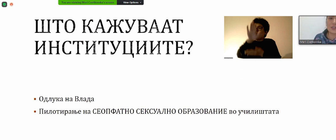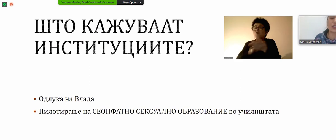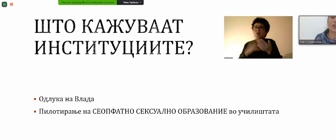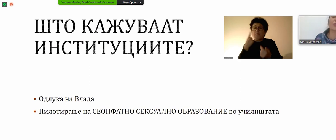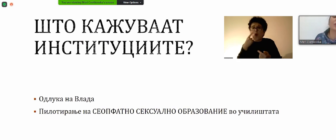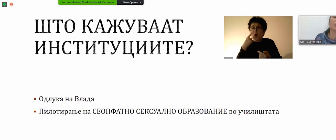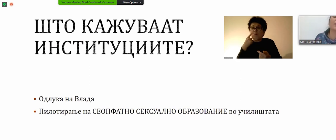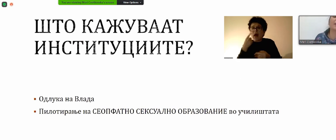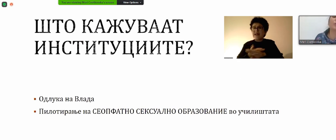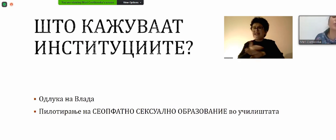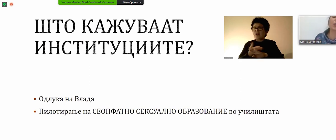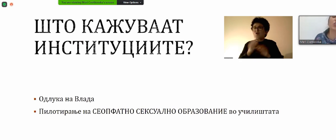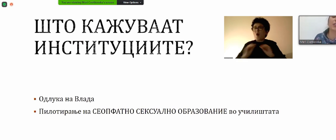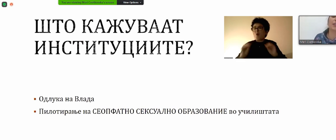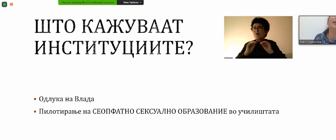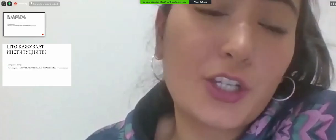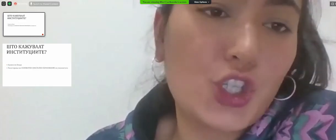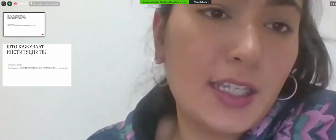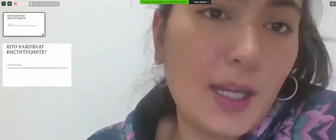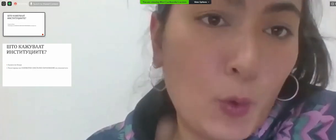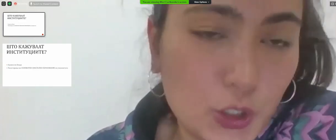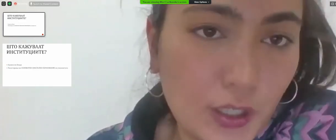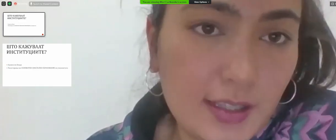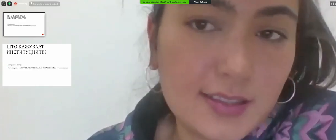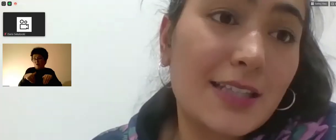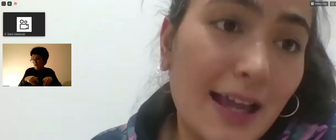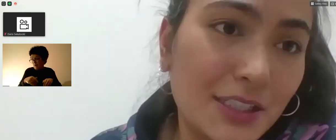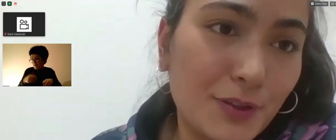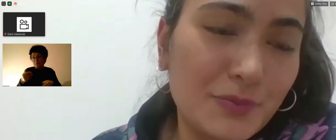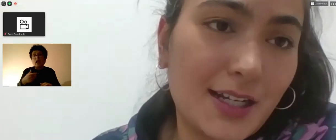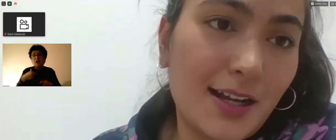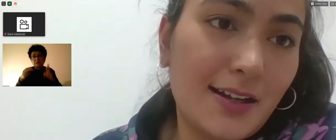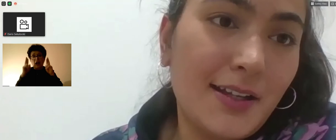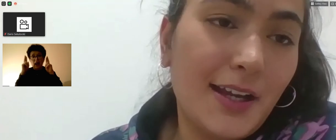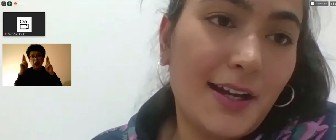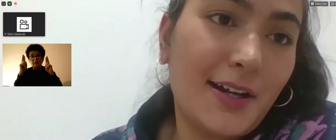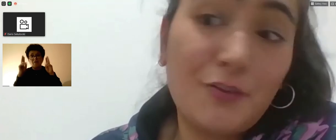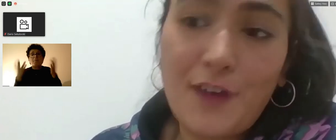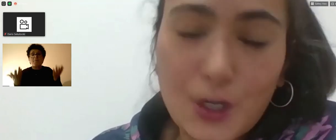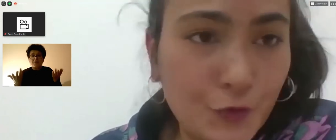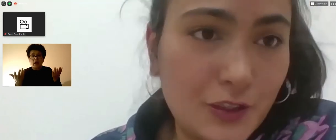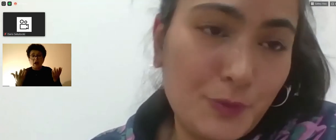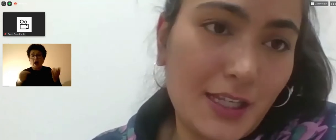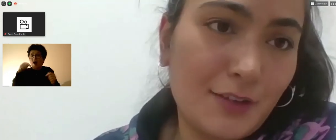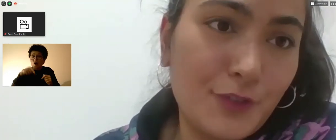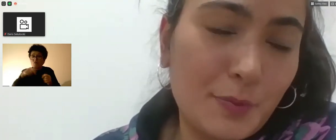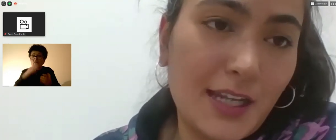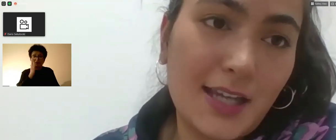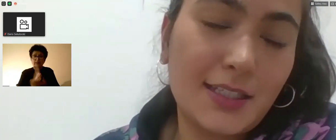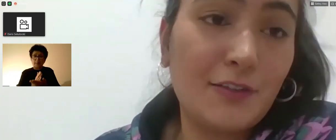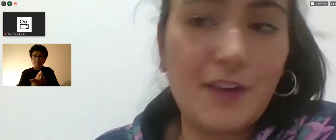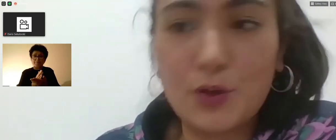сопфетно сексуално образовање в училиштата. Решенија постојат. Се надавам дека ваков тип на